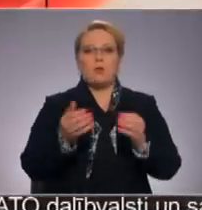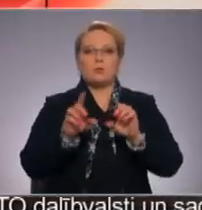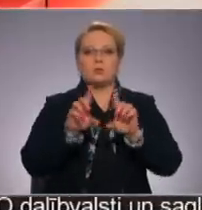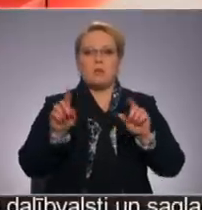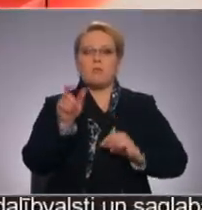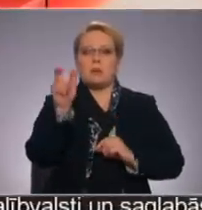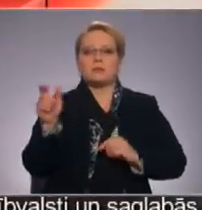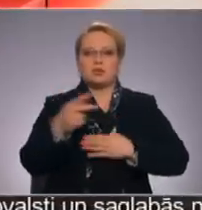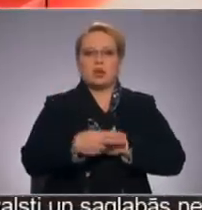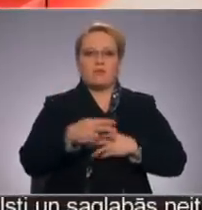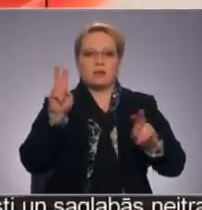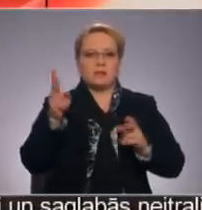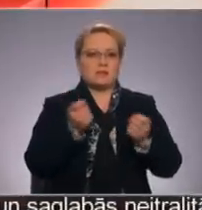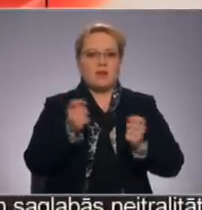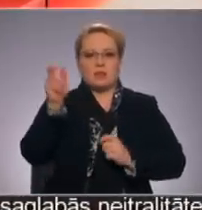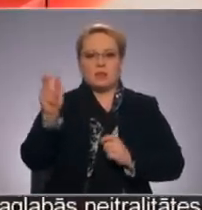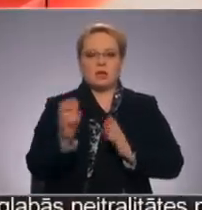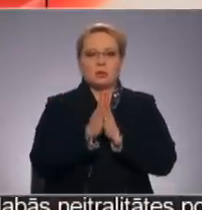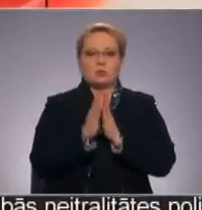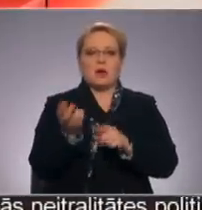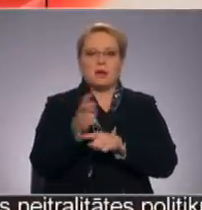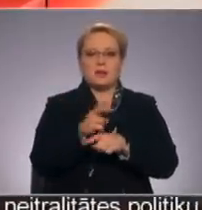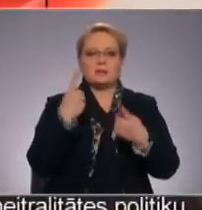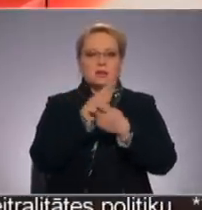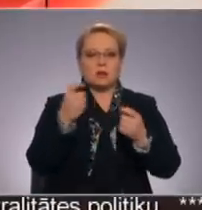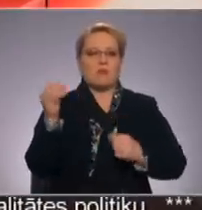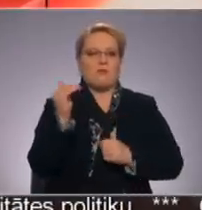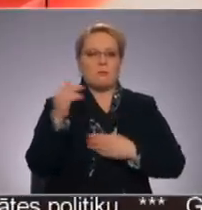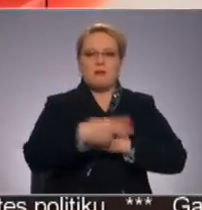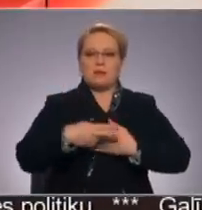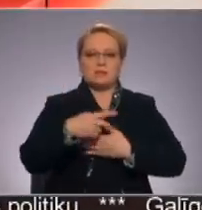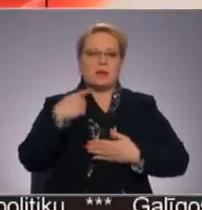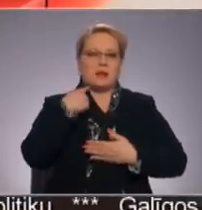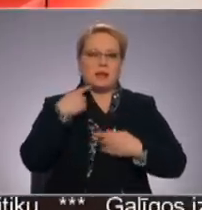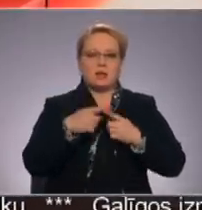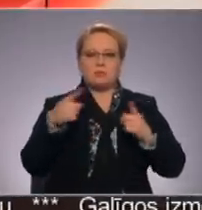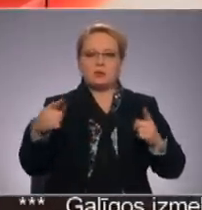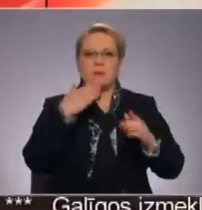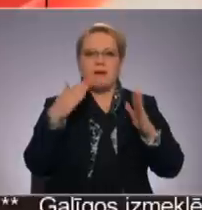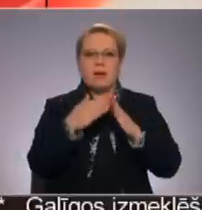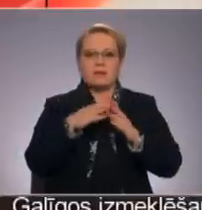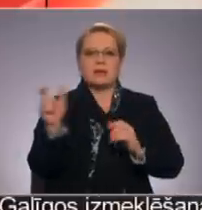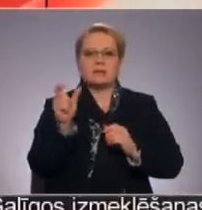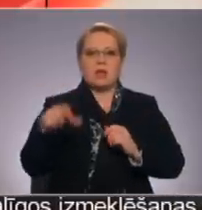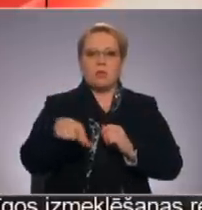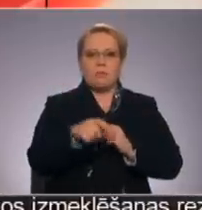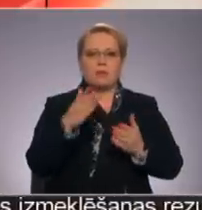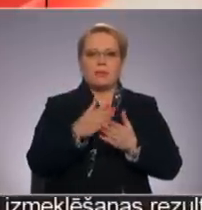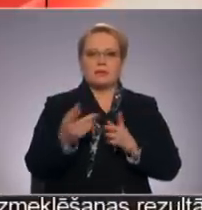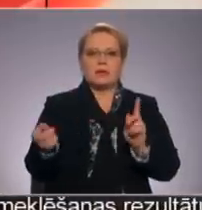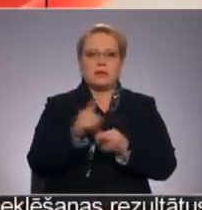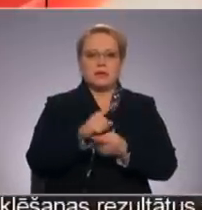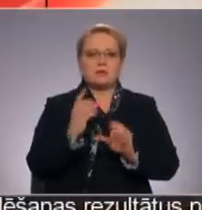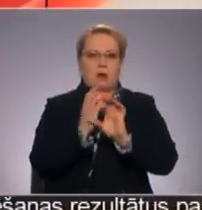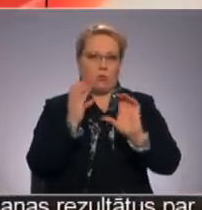Uzņēmuma pasažieru vilciens vadītājs Lūdzā ieradās ar ziņu, ka no februāra vilciens no Rīgas posmā Rēzekne Zilupe tiks aizstāts